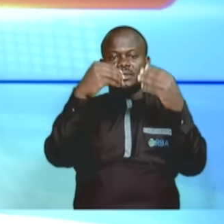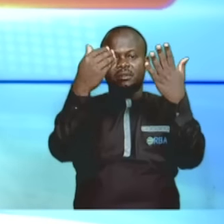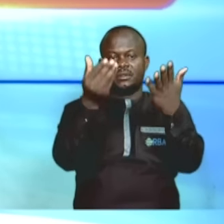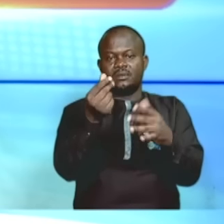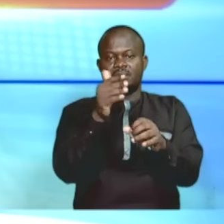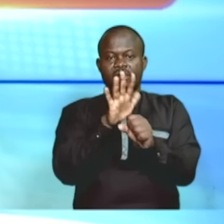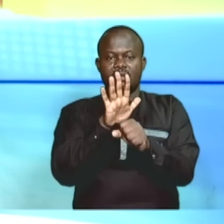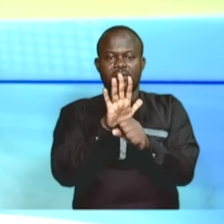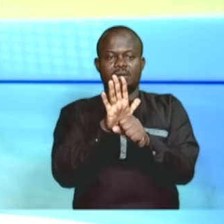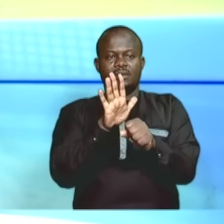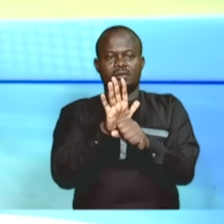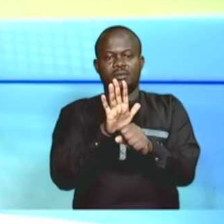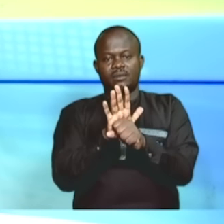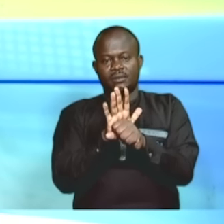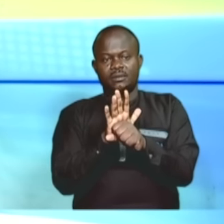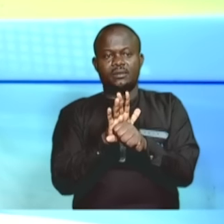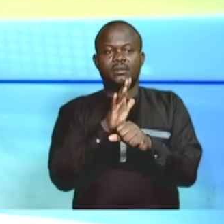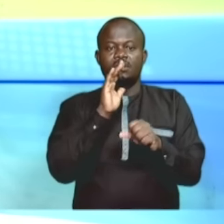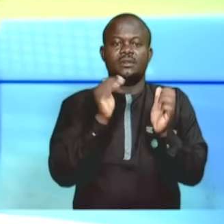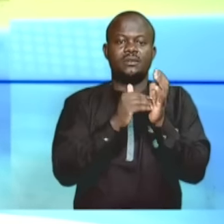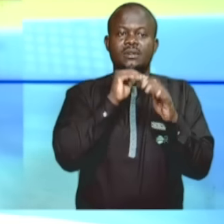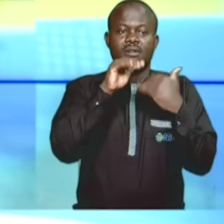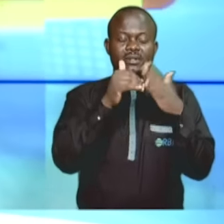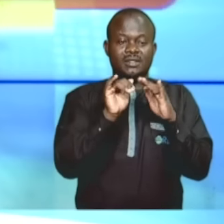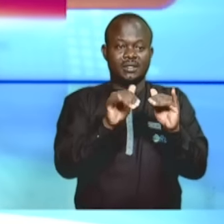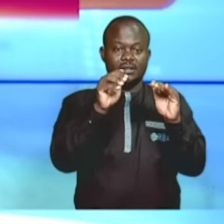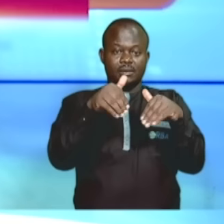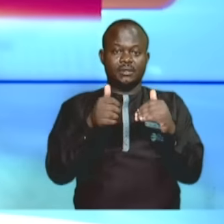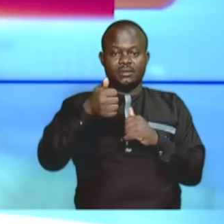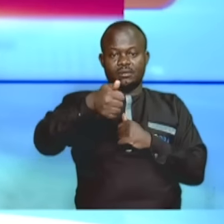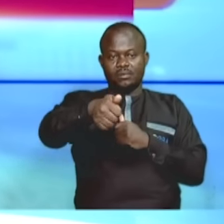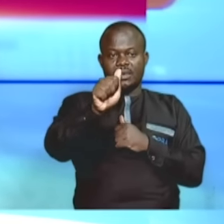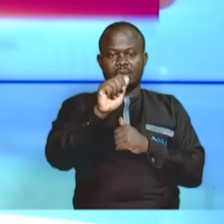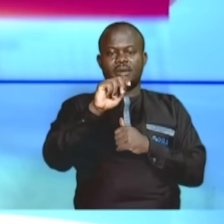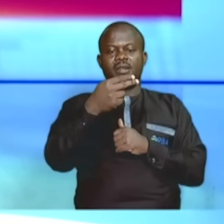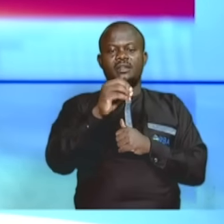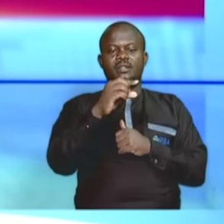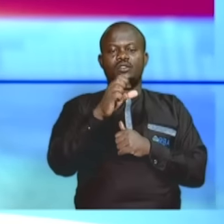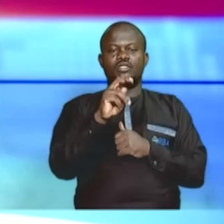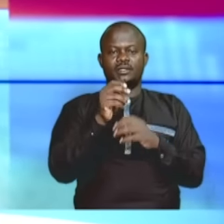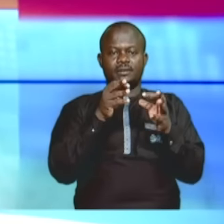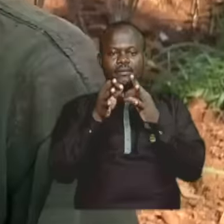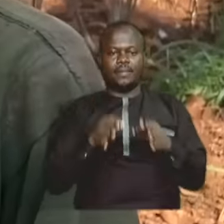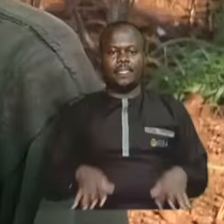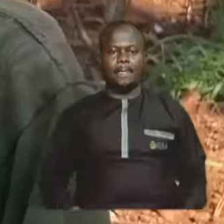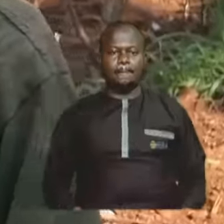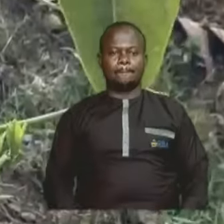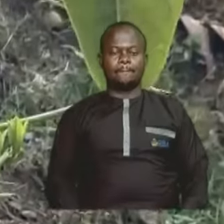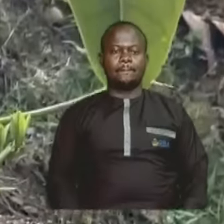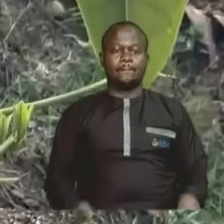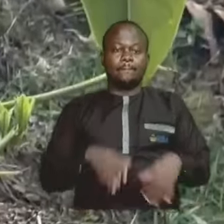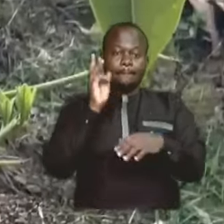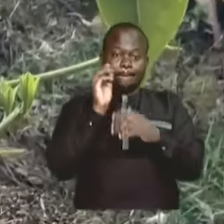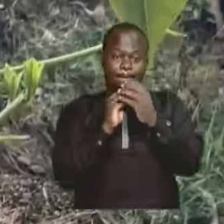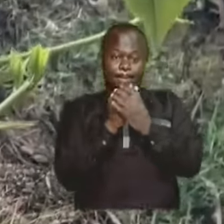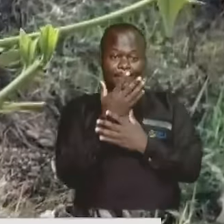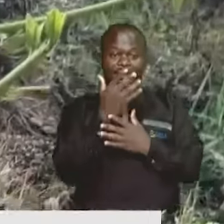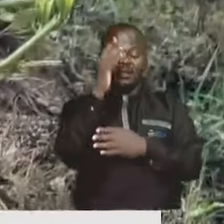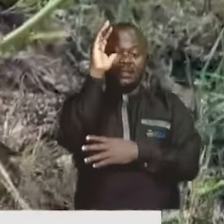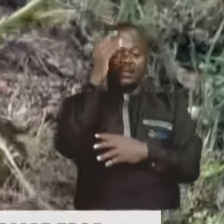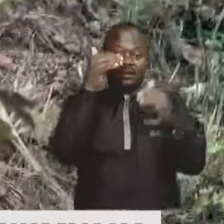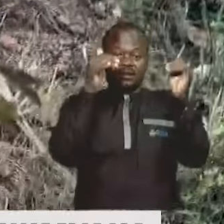akayabo k'amafaranga hadasigaye n'abahinzi ubwabo. Theogene Twibanire afite ibindi kuri inkuru. Izashibuka igiti cya avoka